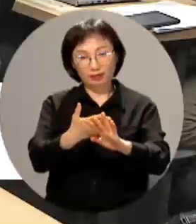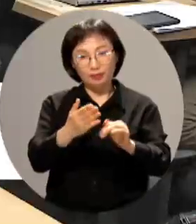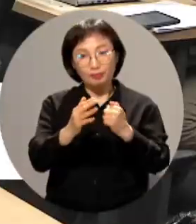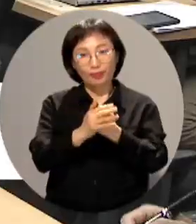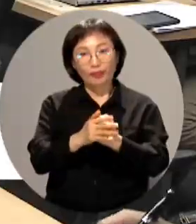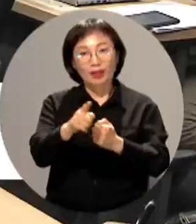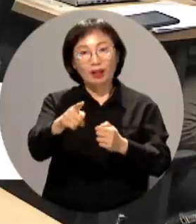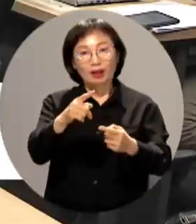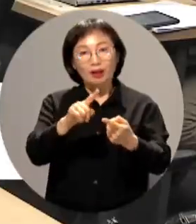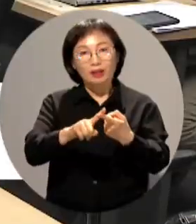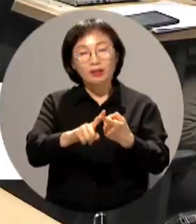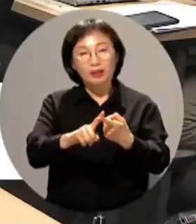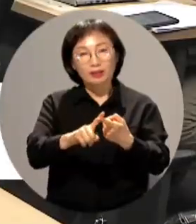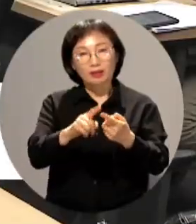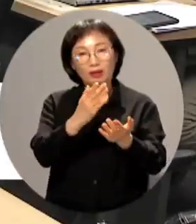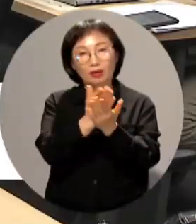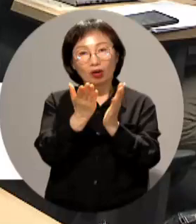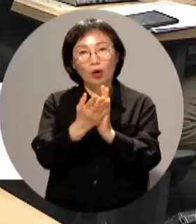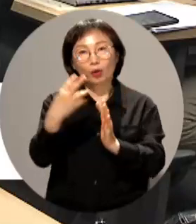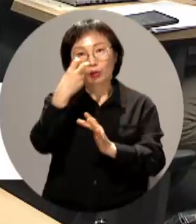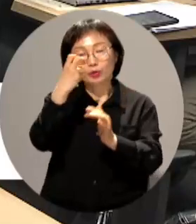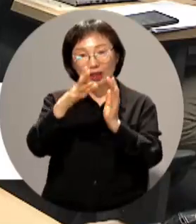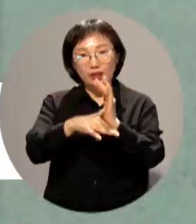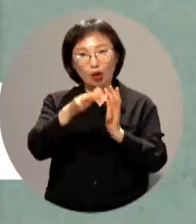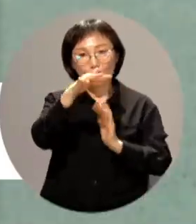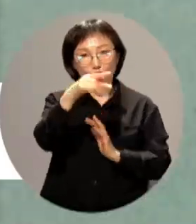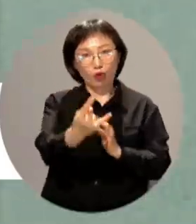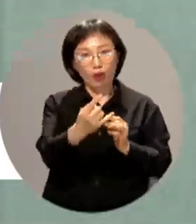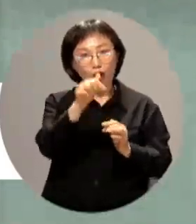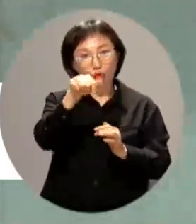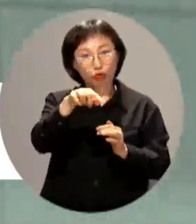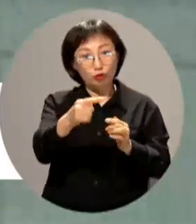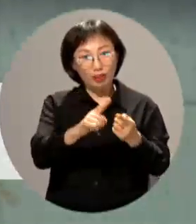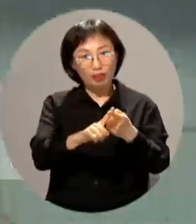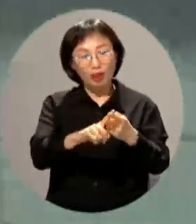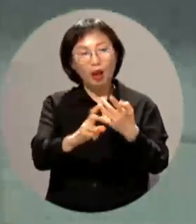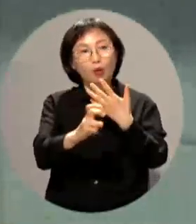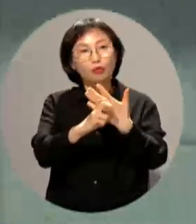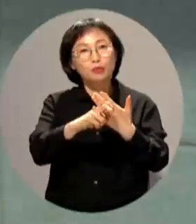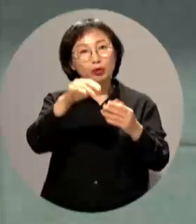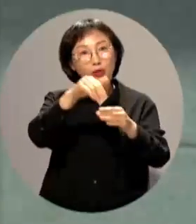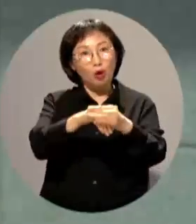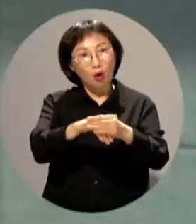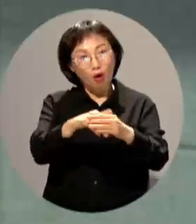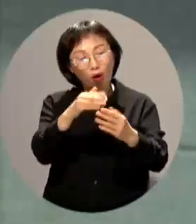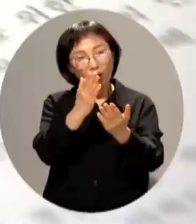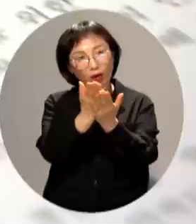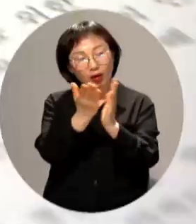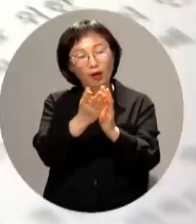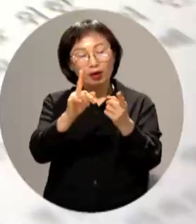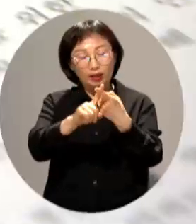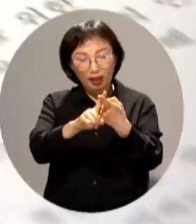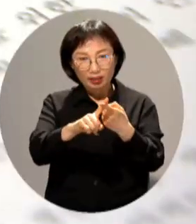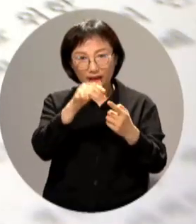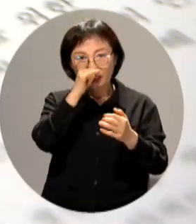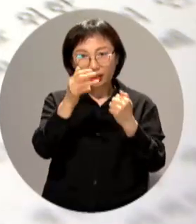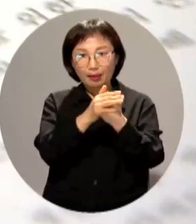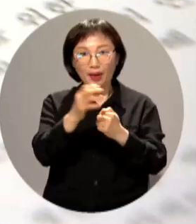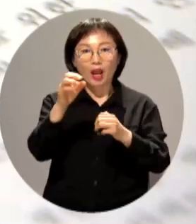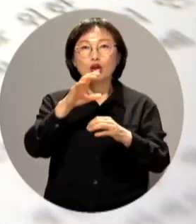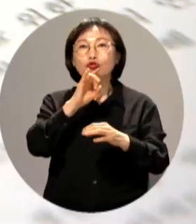권리 당원 투표 과정에서 최운식 후보측의 부정선거 정황이 포착됐다 며 중앙당에 재심을 신청한